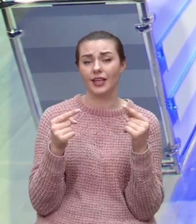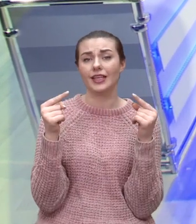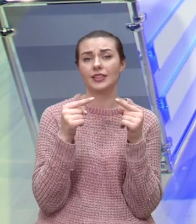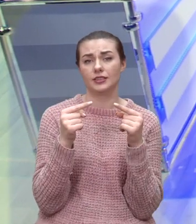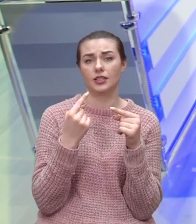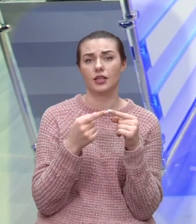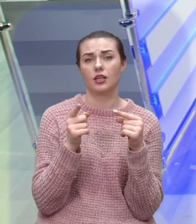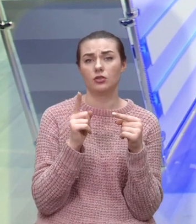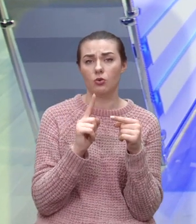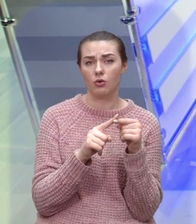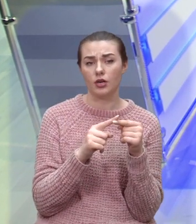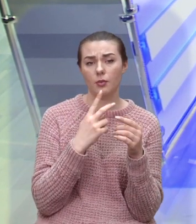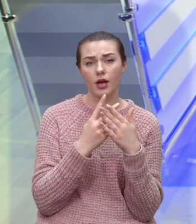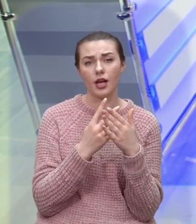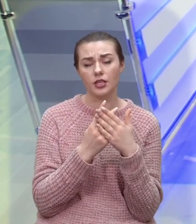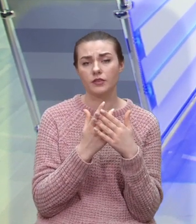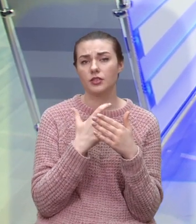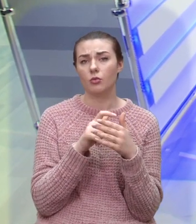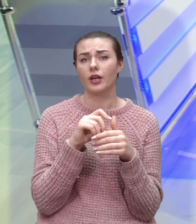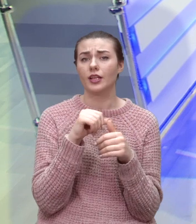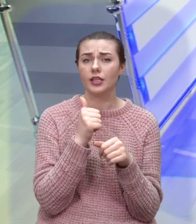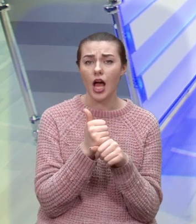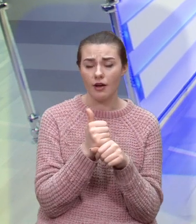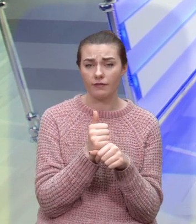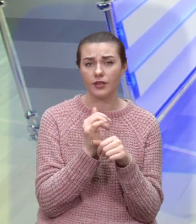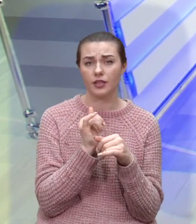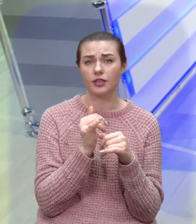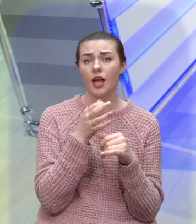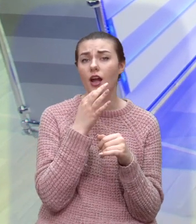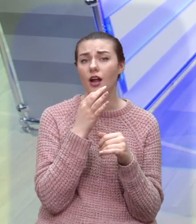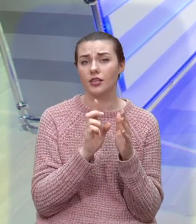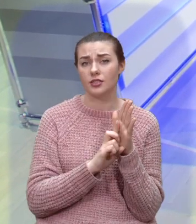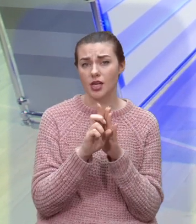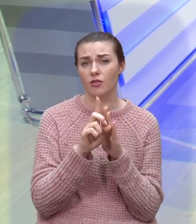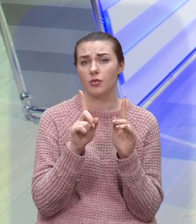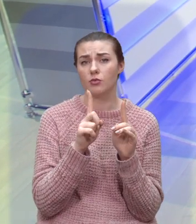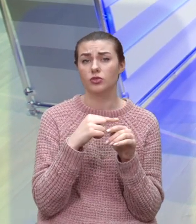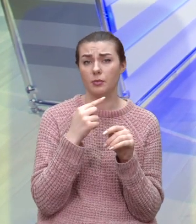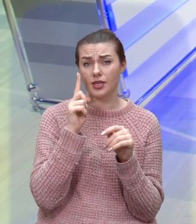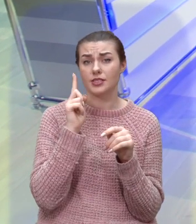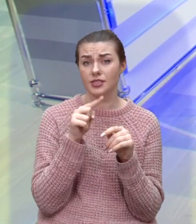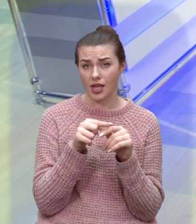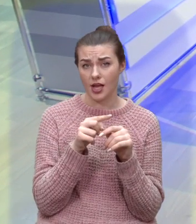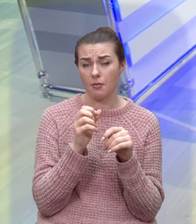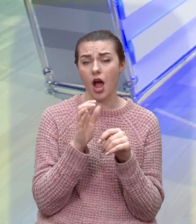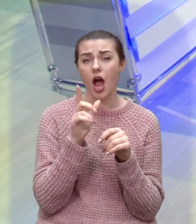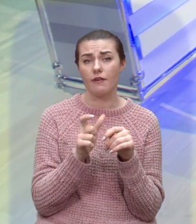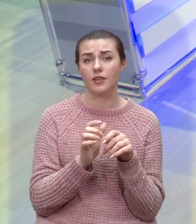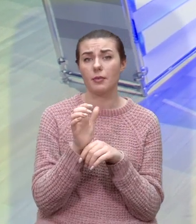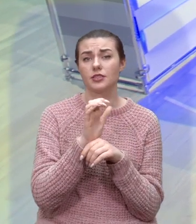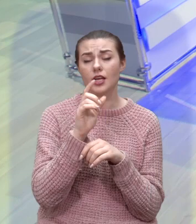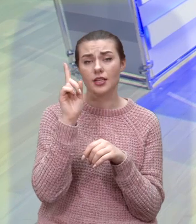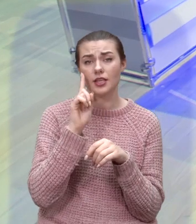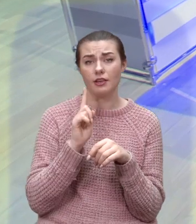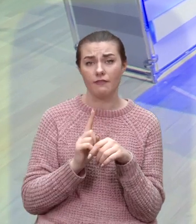стена которая представляла собой главное для для ранней церкви потому что мы знаем автор